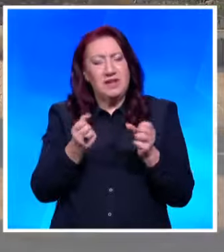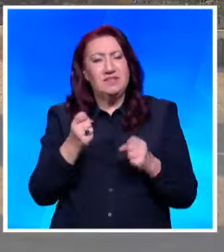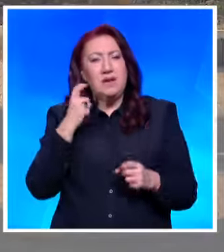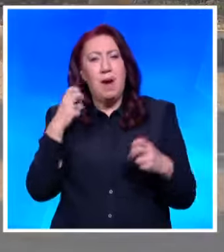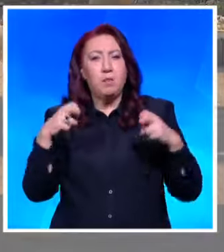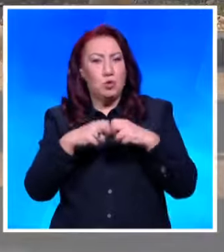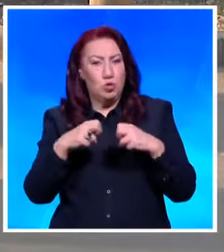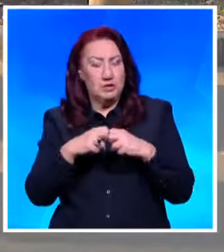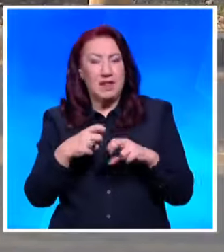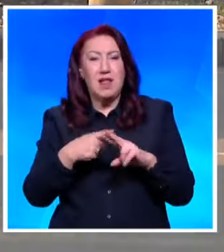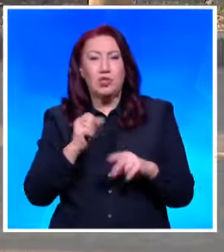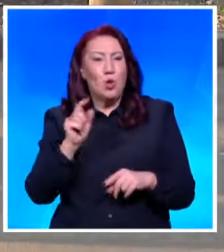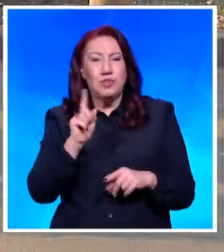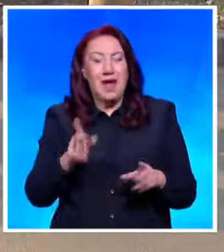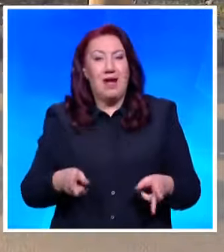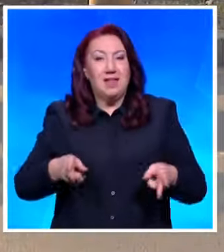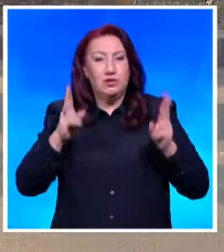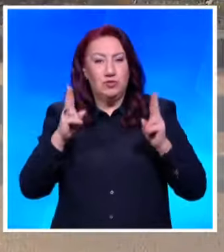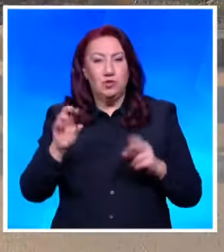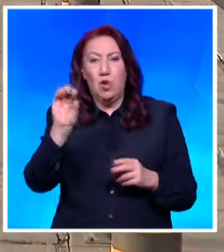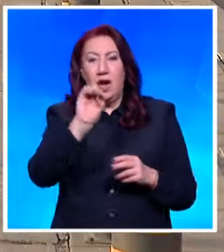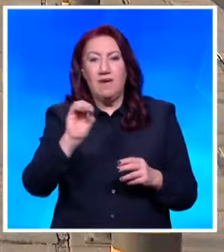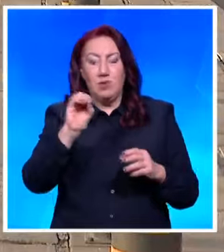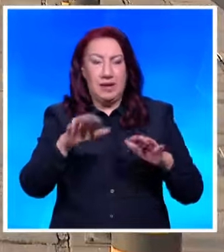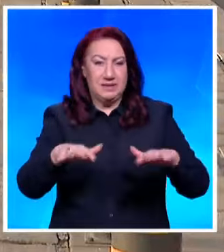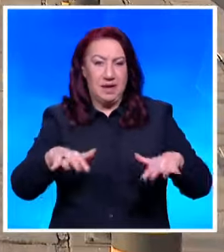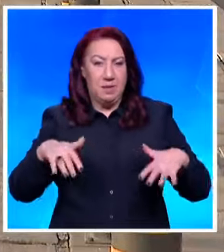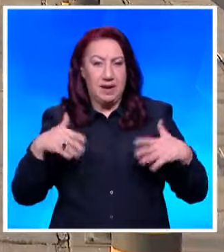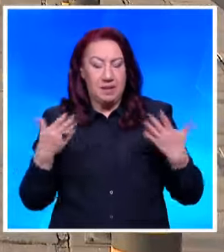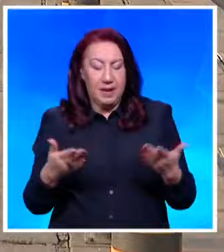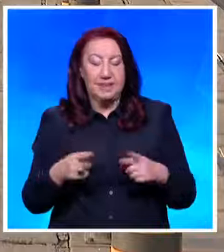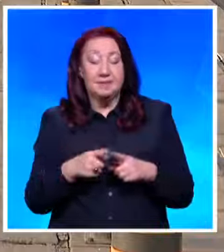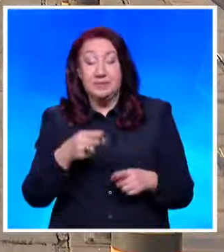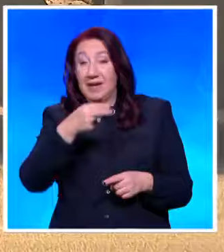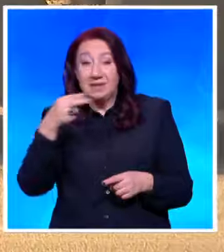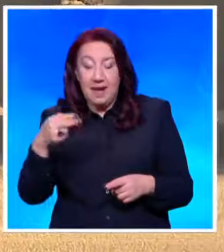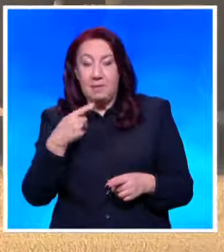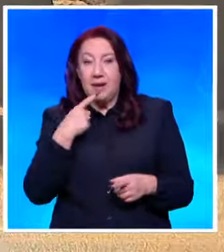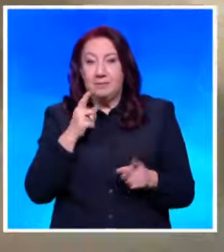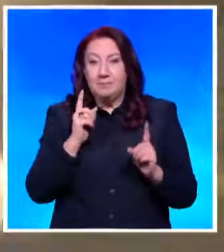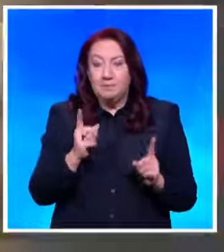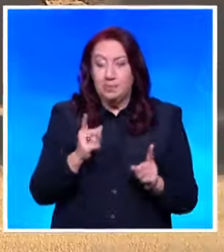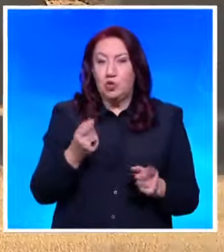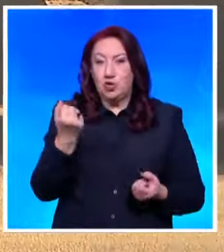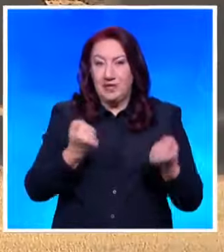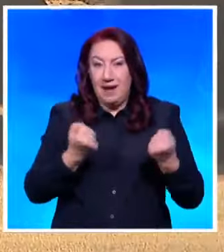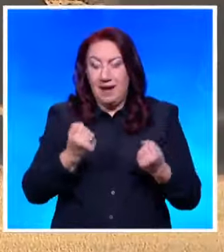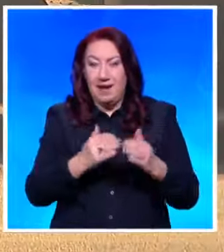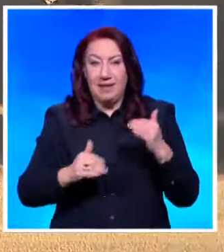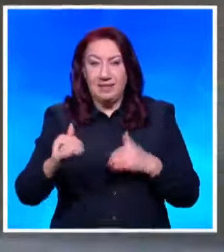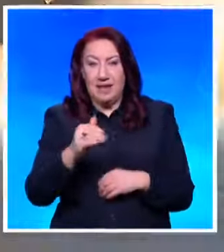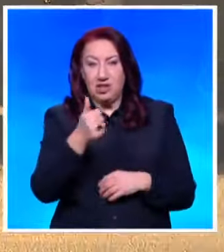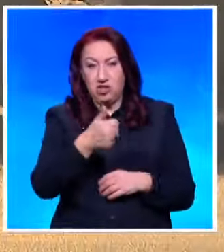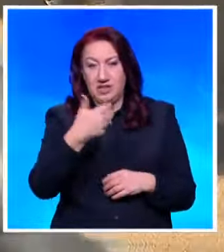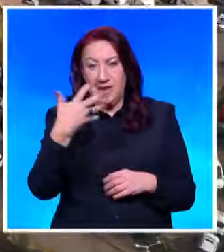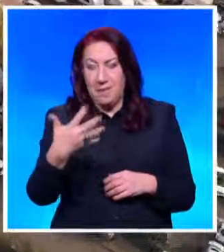от Европейския парламент. А дебатът за годността на водачите на 65 се води вече година, след като Европейската комисия предложи шофьорите